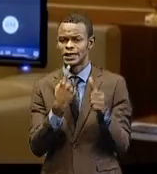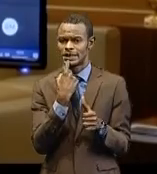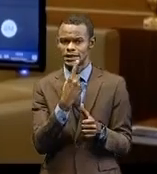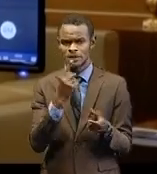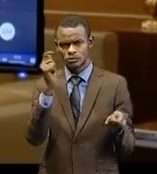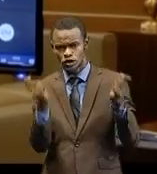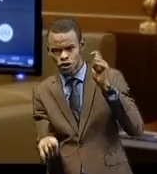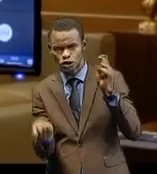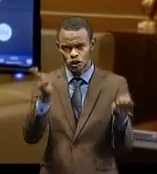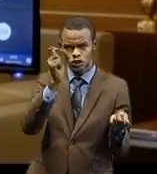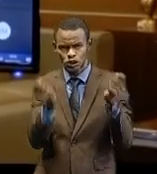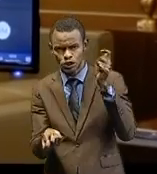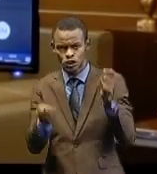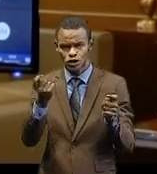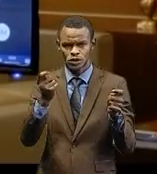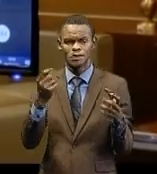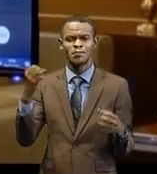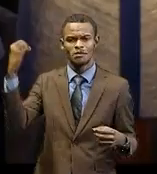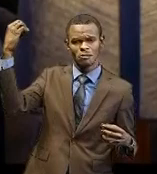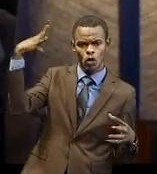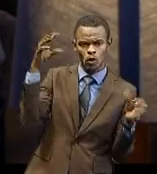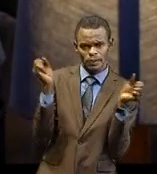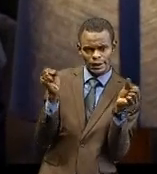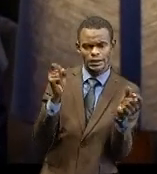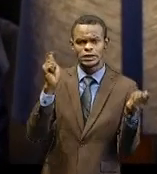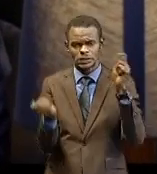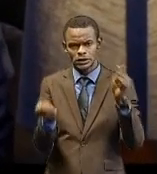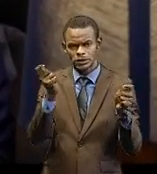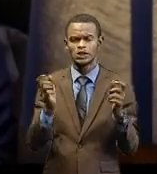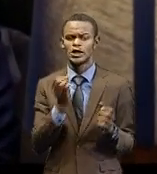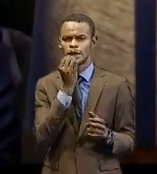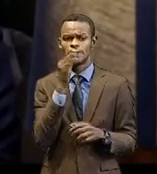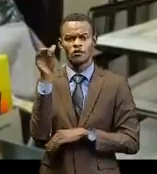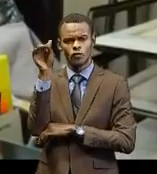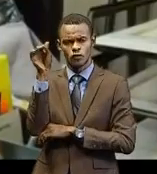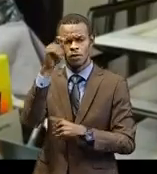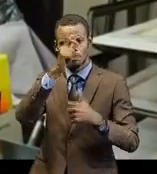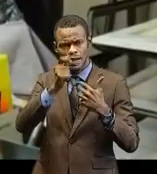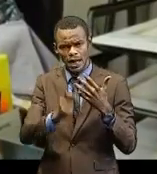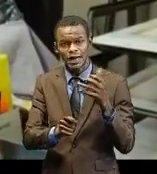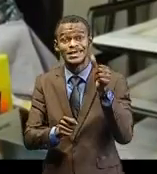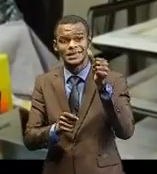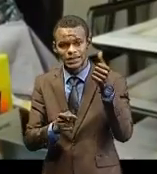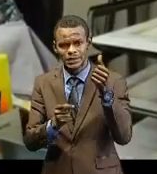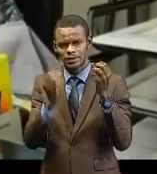crédit carbone, et de l'autre, gestion des forêts, les dites mesures préconisées portent